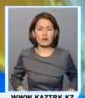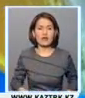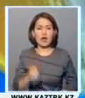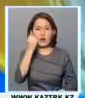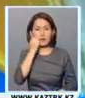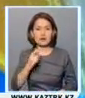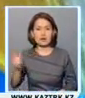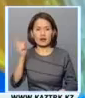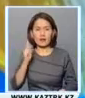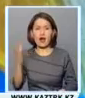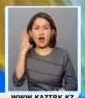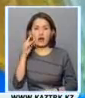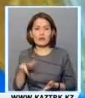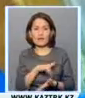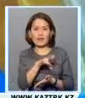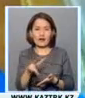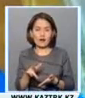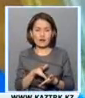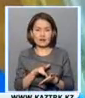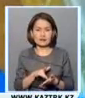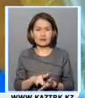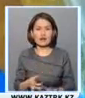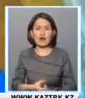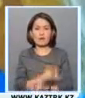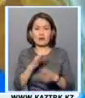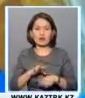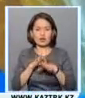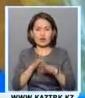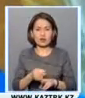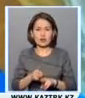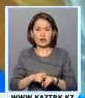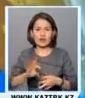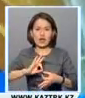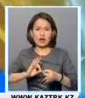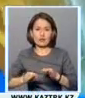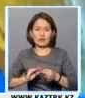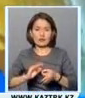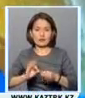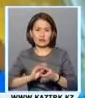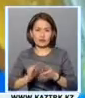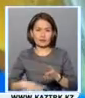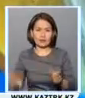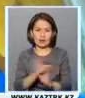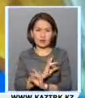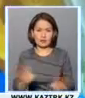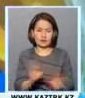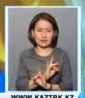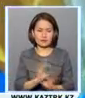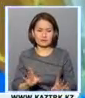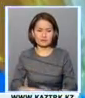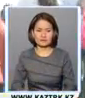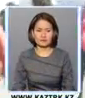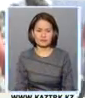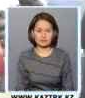көне мейрамымыз бүгін алып шаһар Алматыда тойланып жатыр. Алатау бөктеріндегі дүбірлі думан жайында әріптесім Айгерім Мусина.